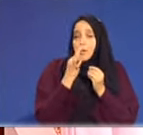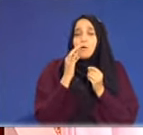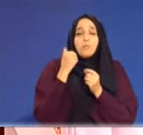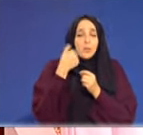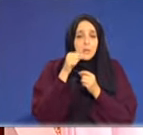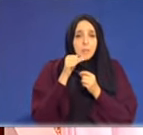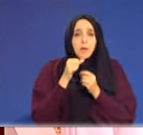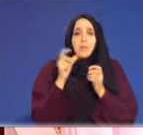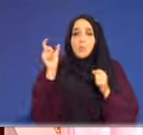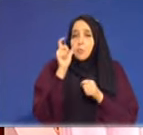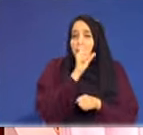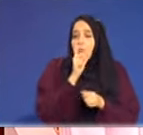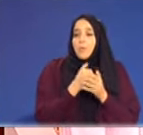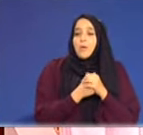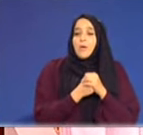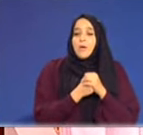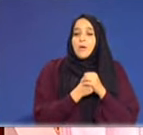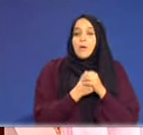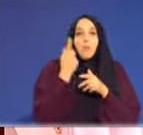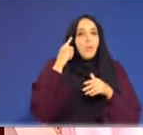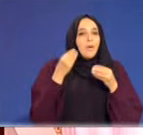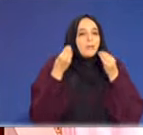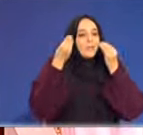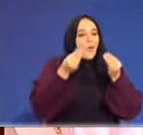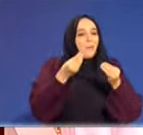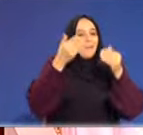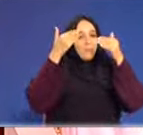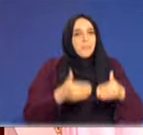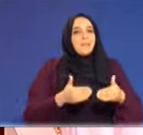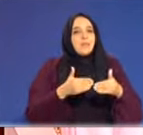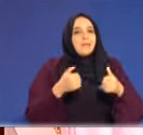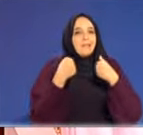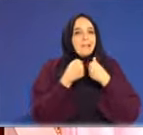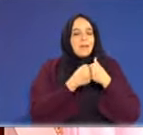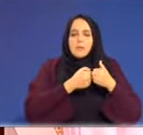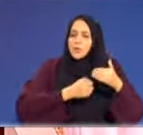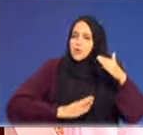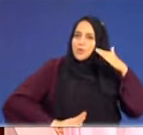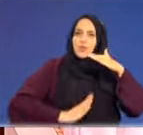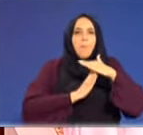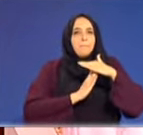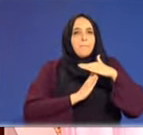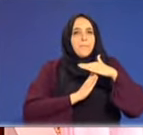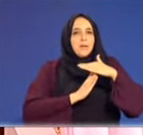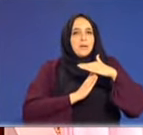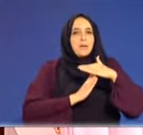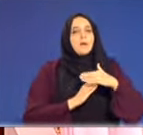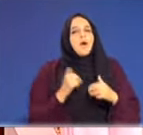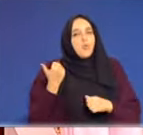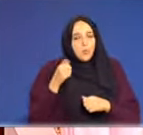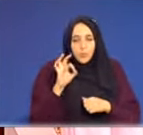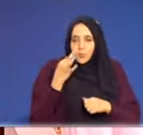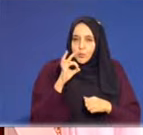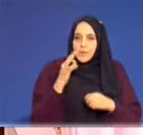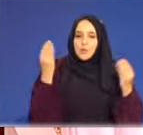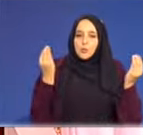بين المسلمين. نعم. لوضع حد للنزاع القائم بين الناس. الصلح